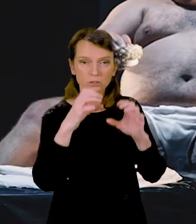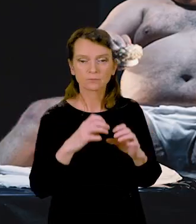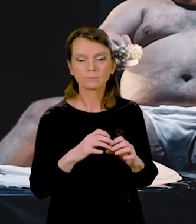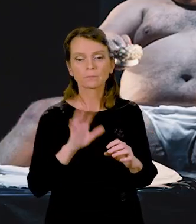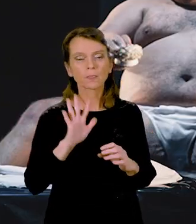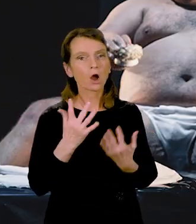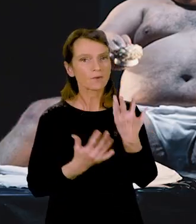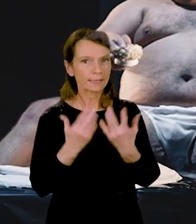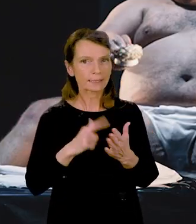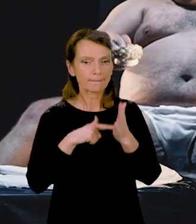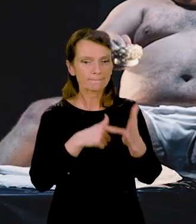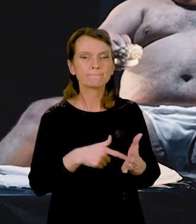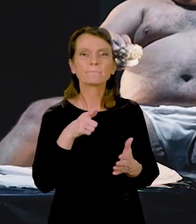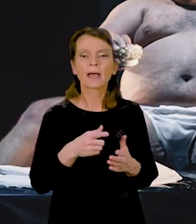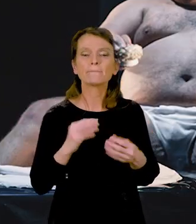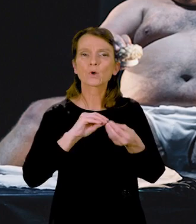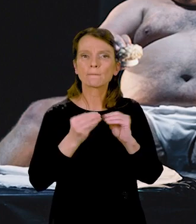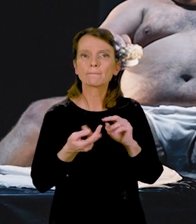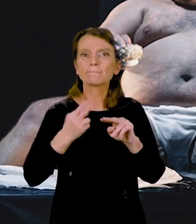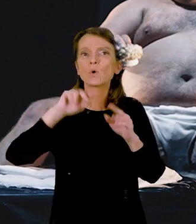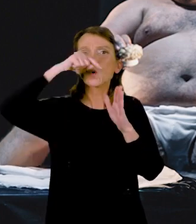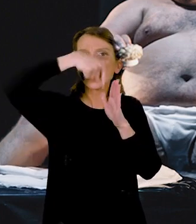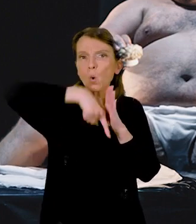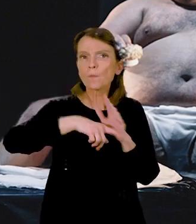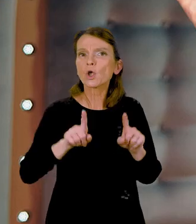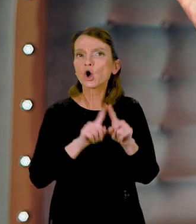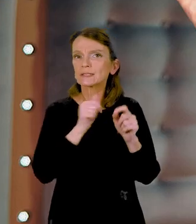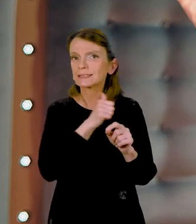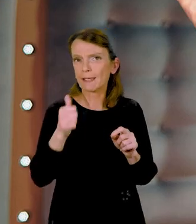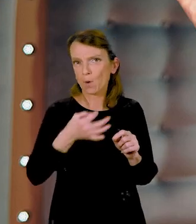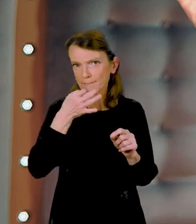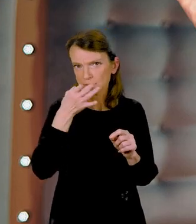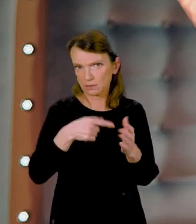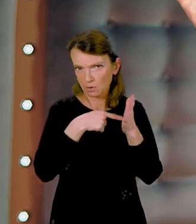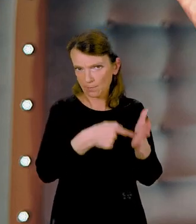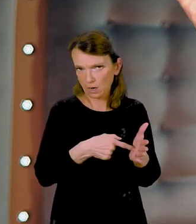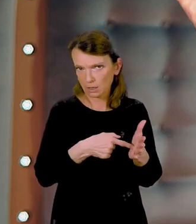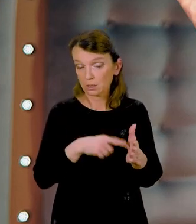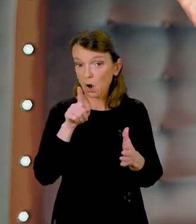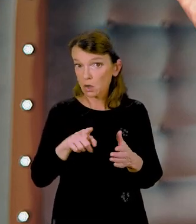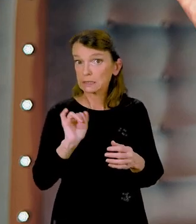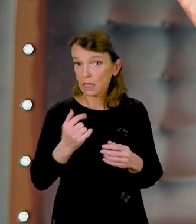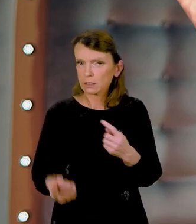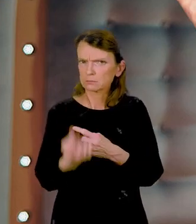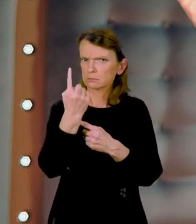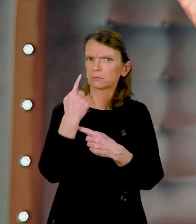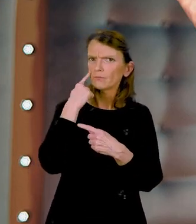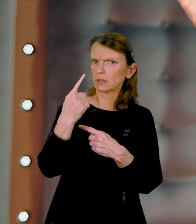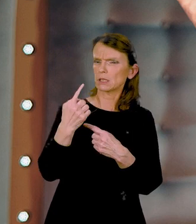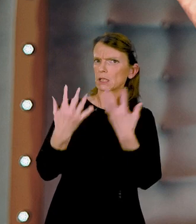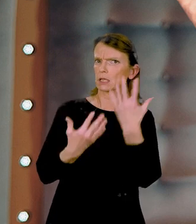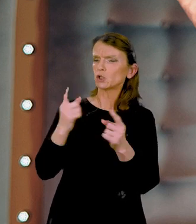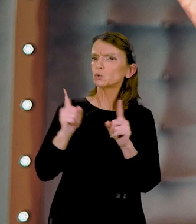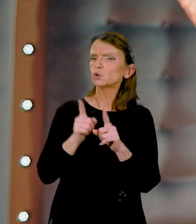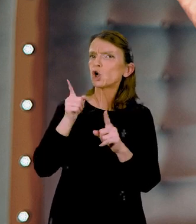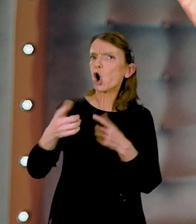igro opozarja, da je problem globi, kot se kaže v samem besedilu. Jarni je izstopajoč igralec tudi tam, kjer se